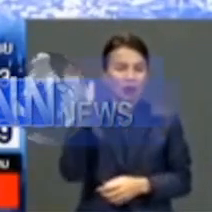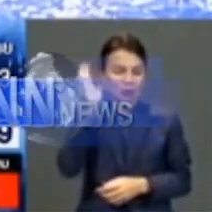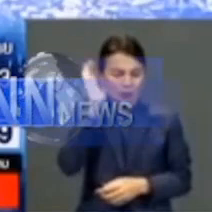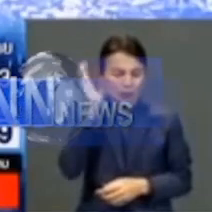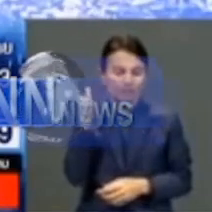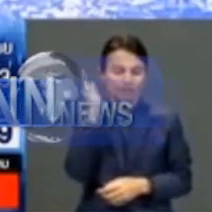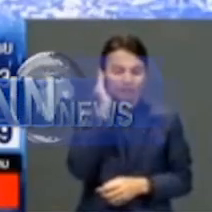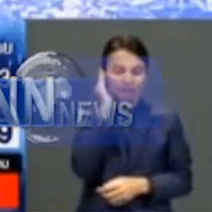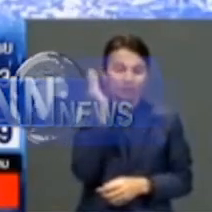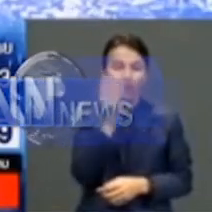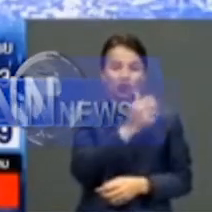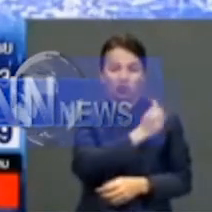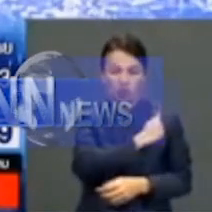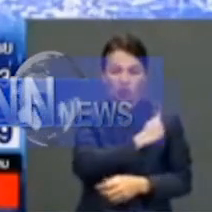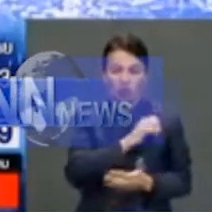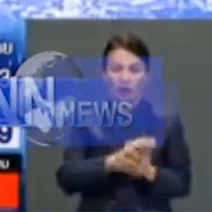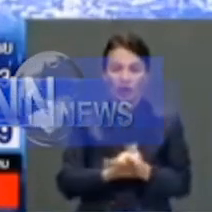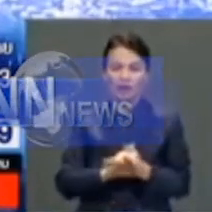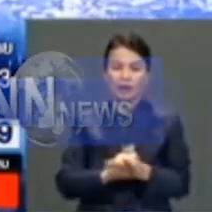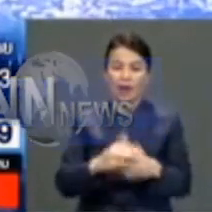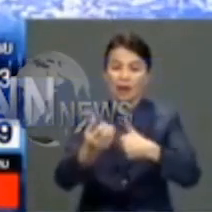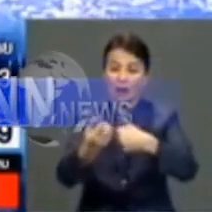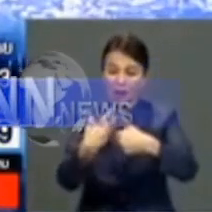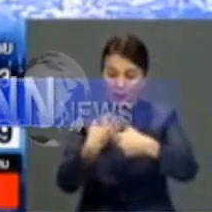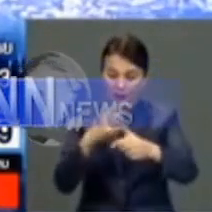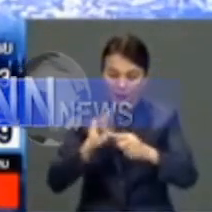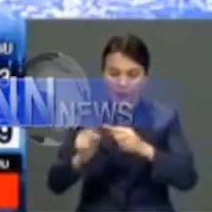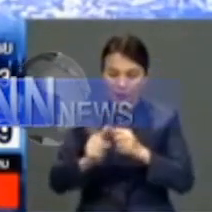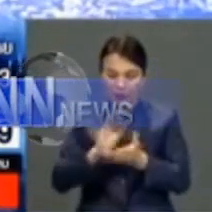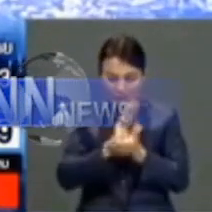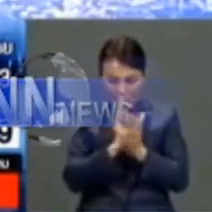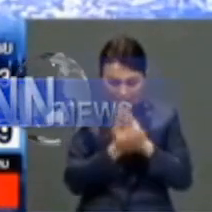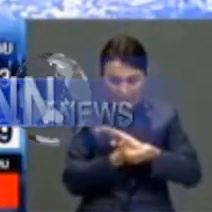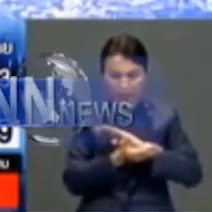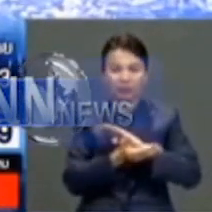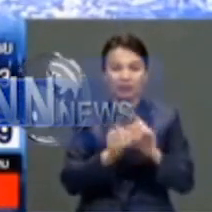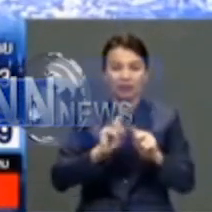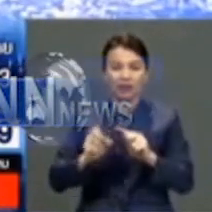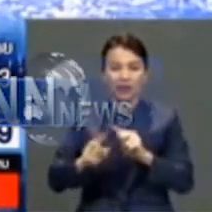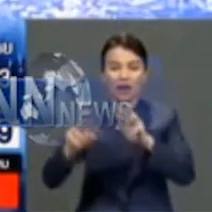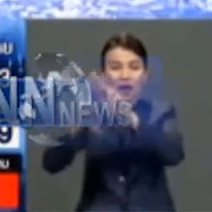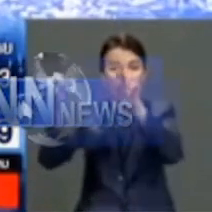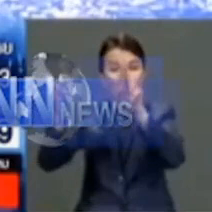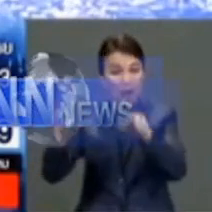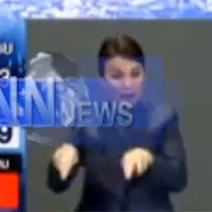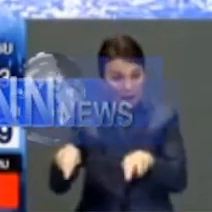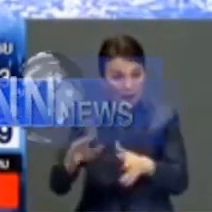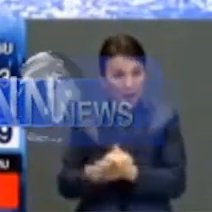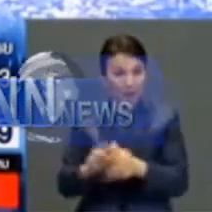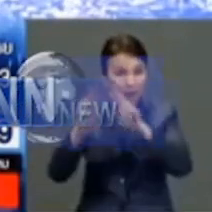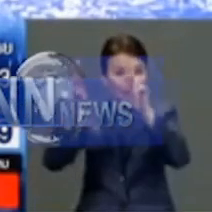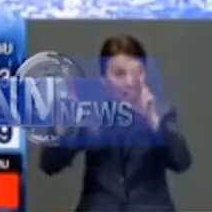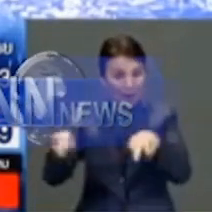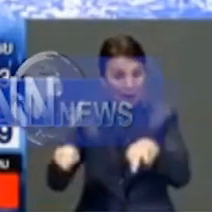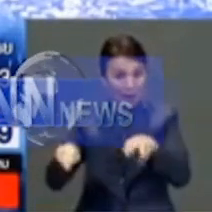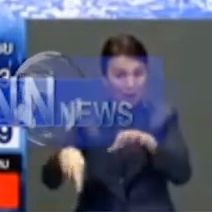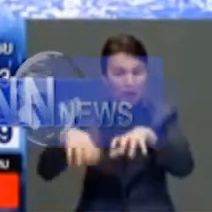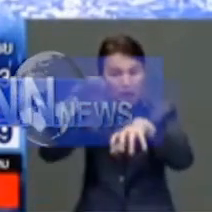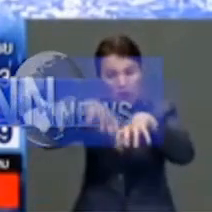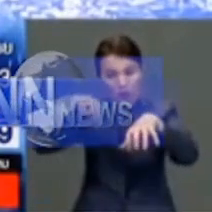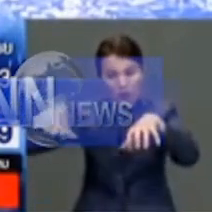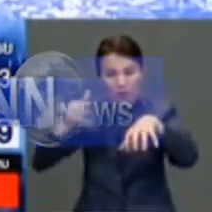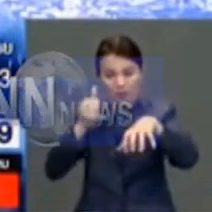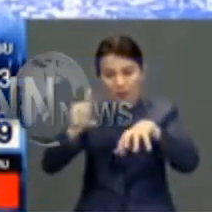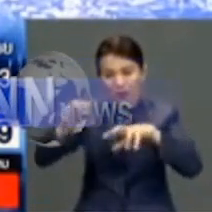คชุดใหญ่วันนี้ค่ะพลเอกประยุทธ์จันทร์โอชานายกรัฐมนตรีนะคะในฐานะผอ.สบคได้ขอบคุณเจ้าหน้าที่ทุกฝ่ายที่ทำให้ตัวเล